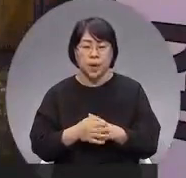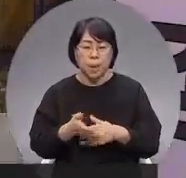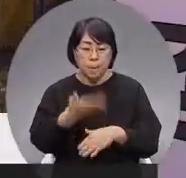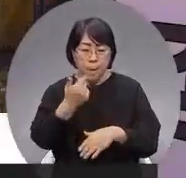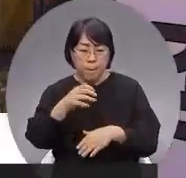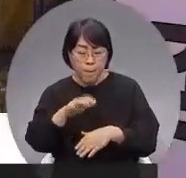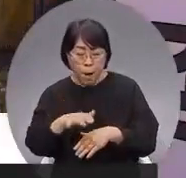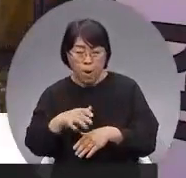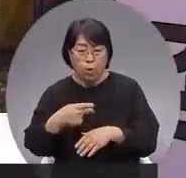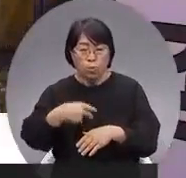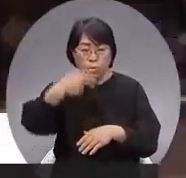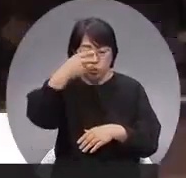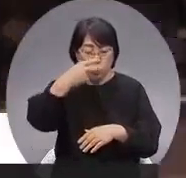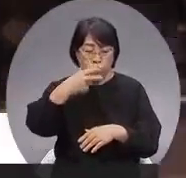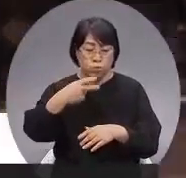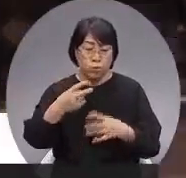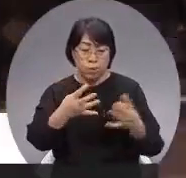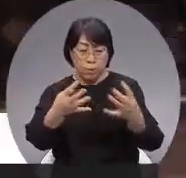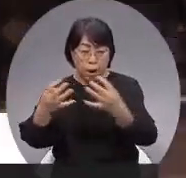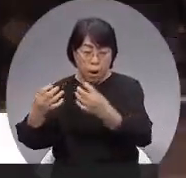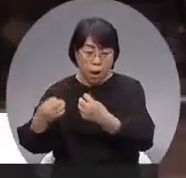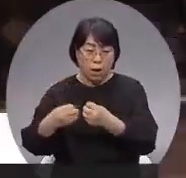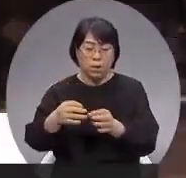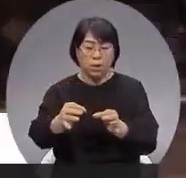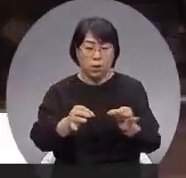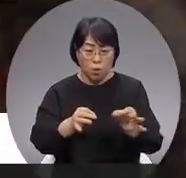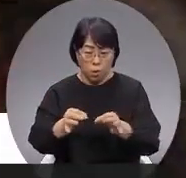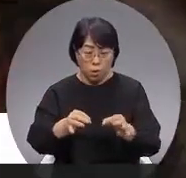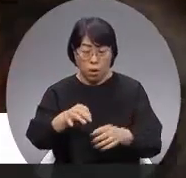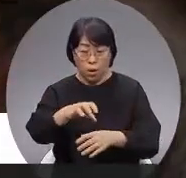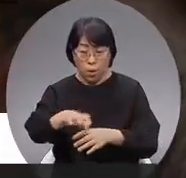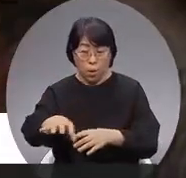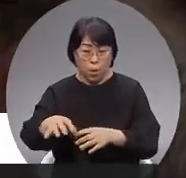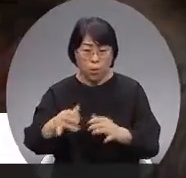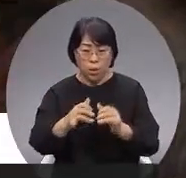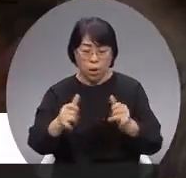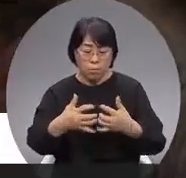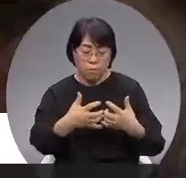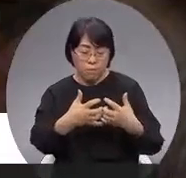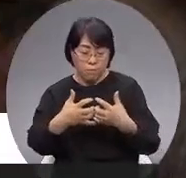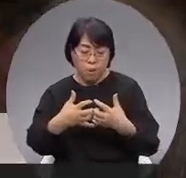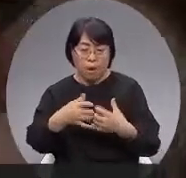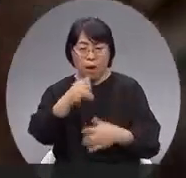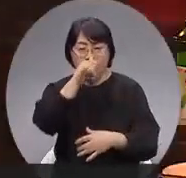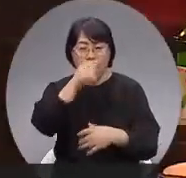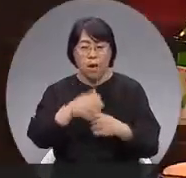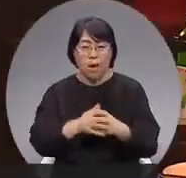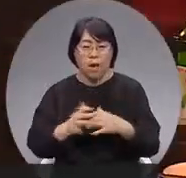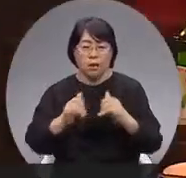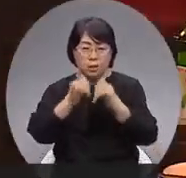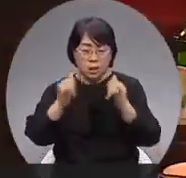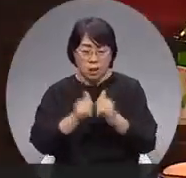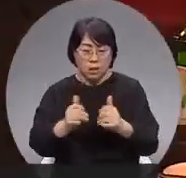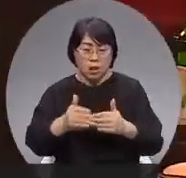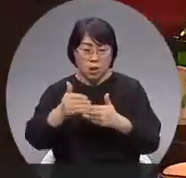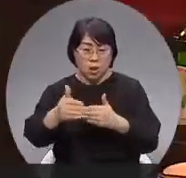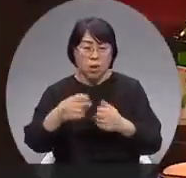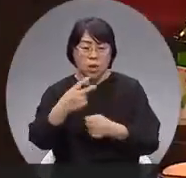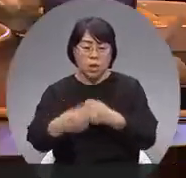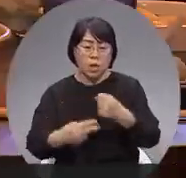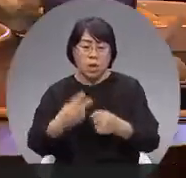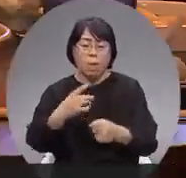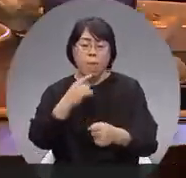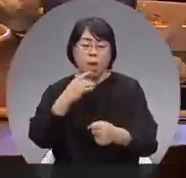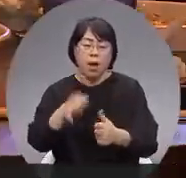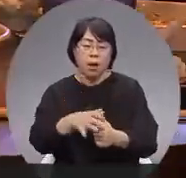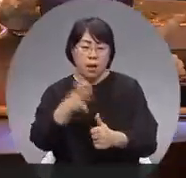식당과 주점들이 밀집한 거리, 가게마다 사람들로 꽉 차 빈자리를 찾기 어려울 정도입니다. 사회적 거리두기가 2년여 만에